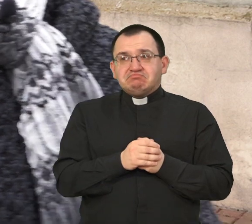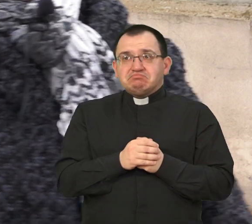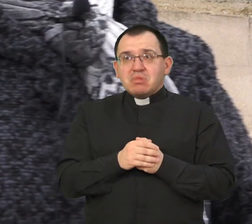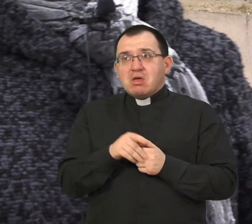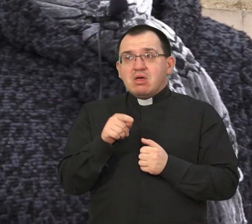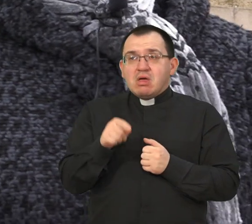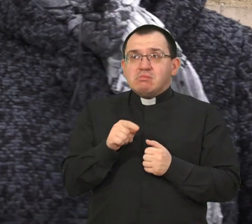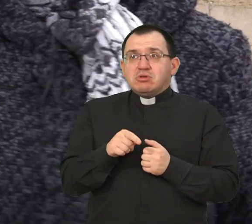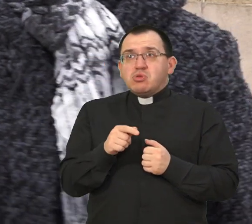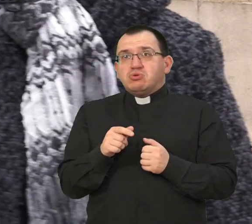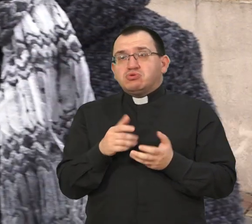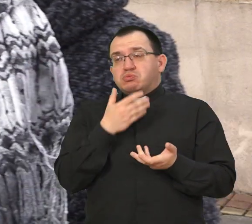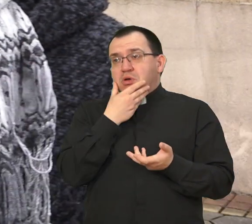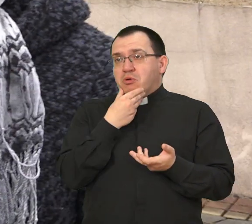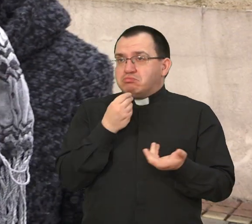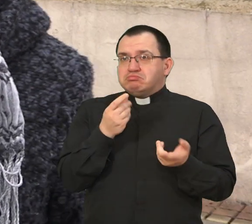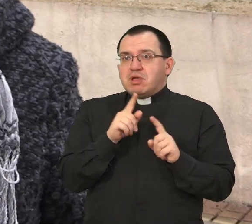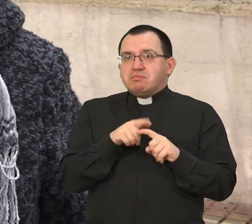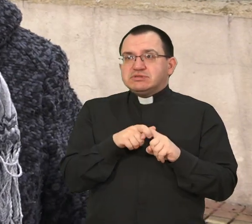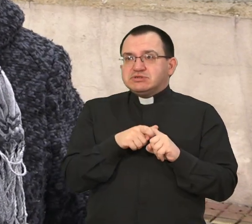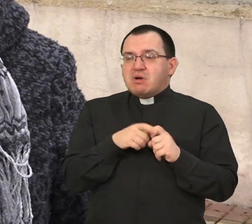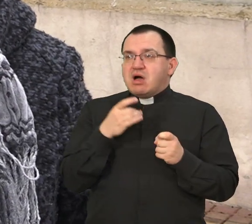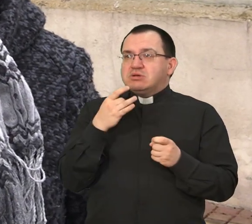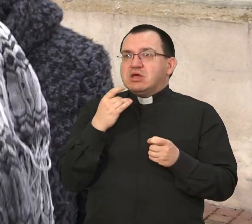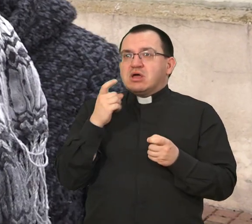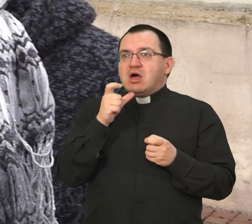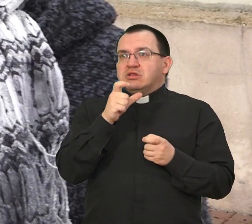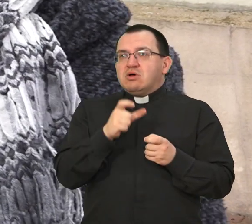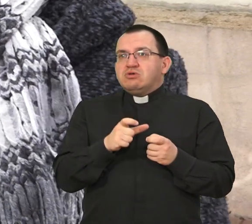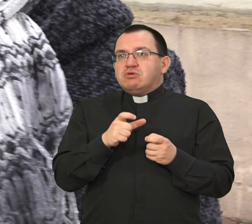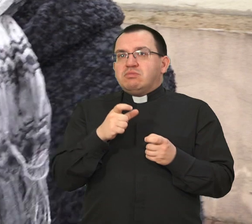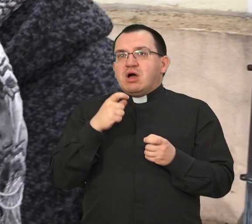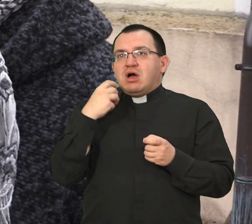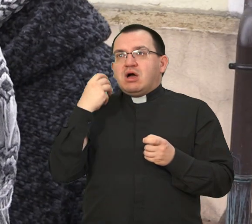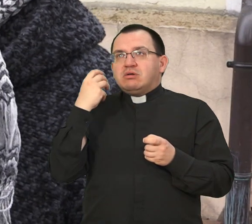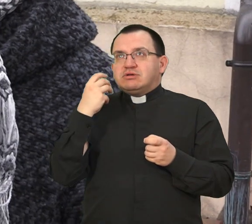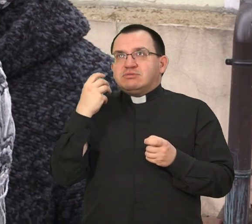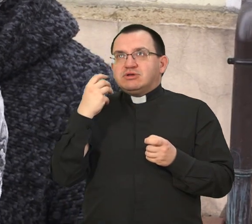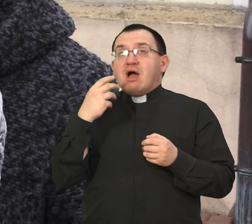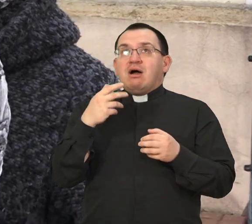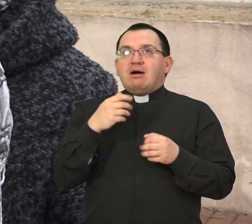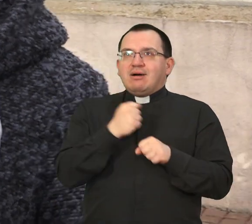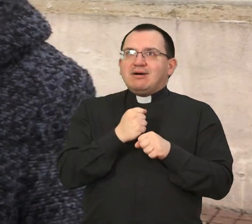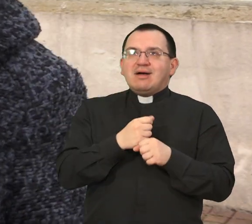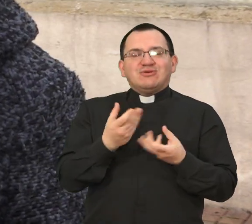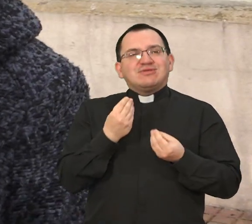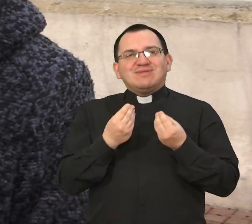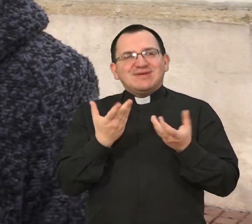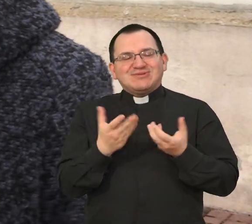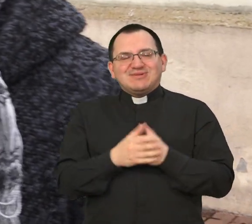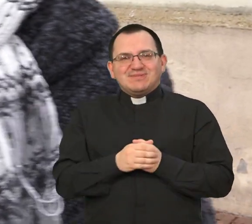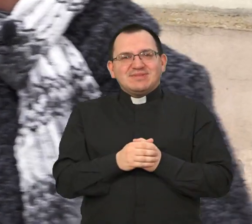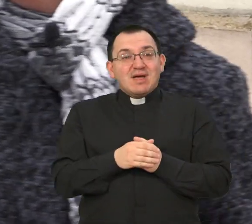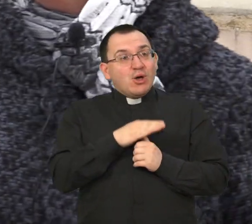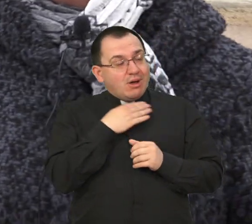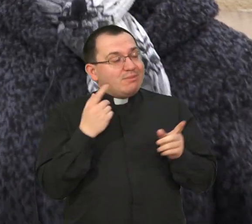To su takve lijepe stvari kad čovjek unatrag gleda gdje si bio, šta si radio. Jesam nešto, bio sam negdje, nešto sam radio. Puno